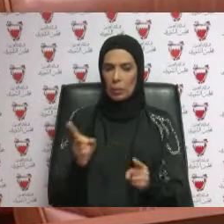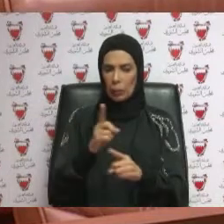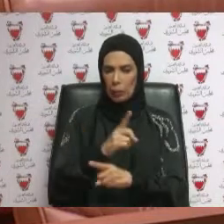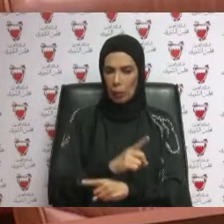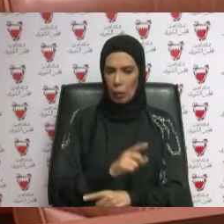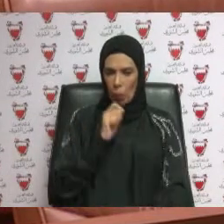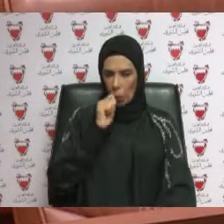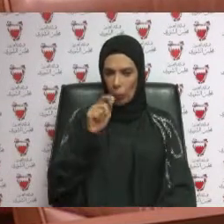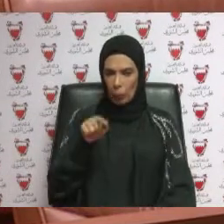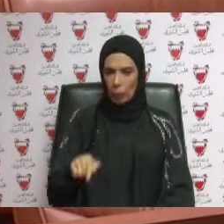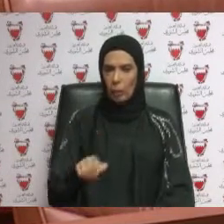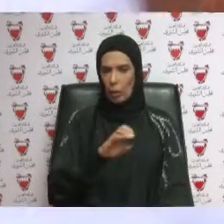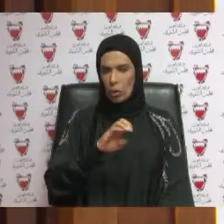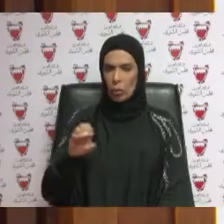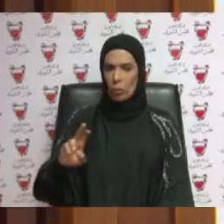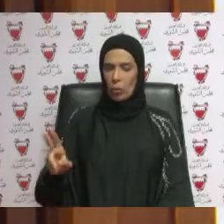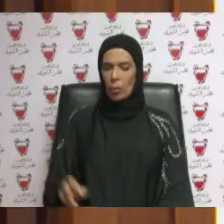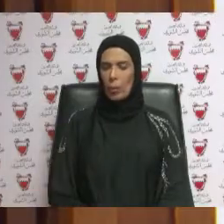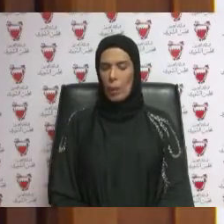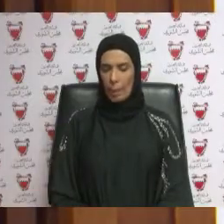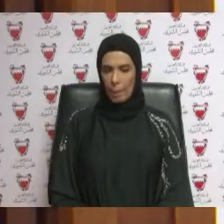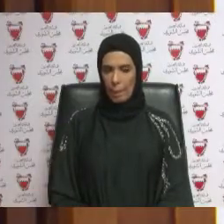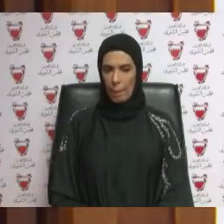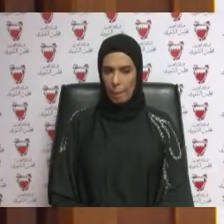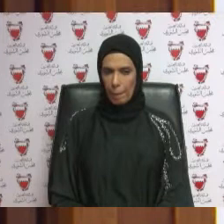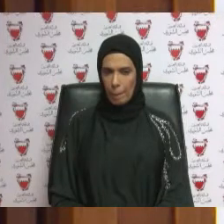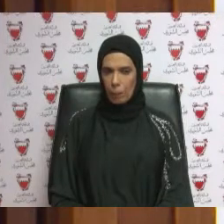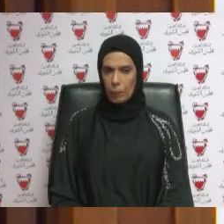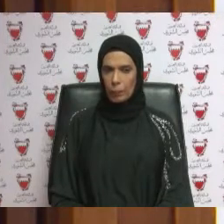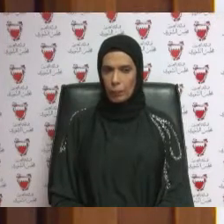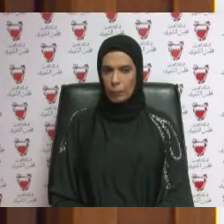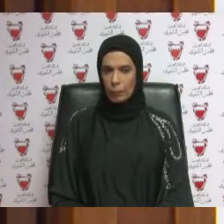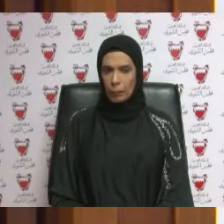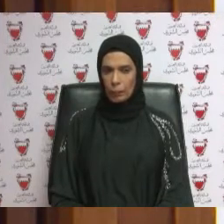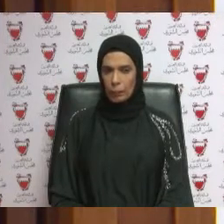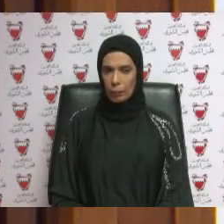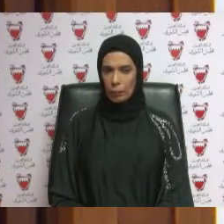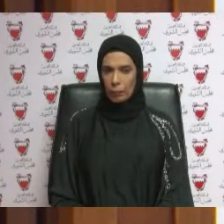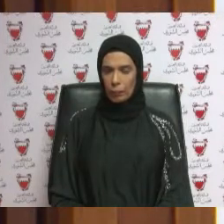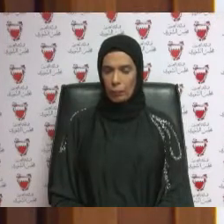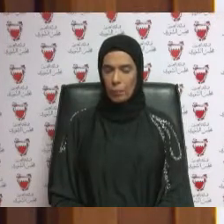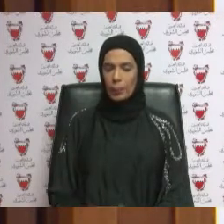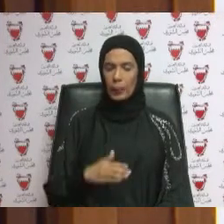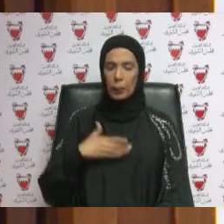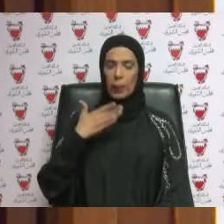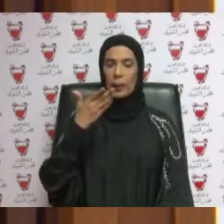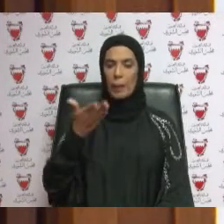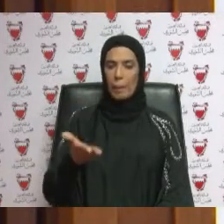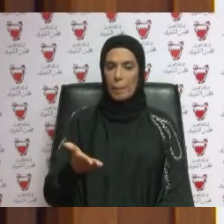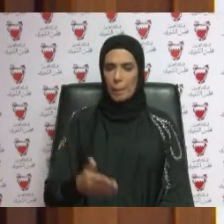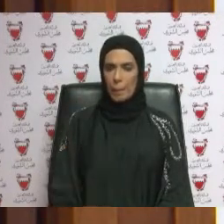السالبة للحرية في جرائم معينة، فعلا هذا شيء تميزت وتفوقت فيه البحرين، وإحنا نتمنى إن شاء الله أن